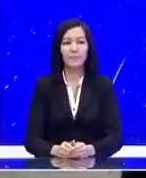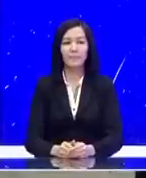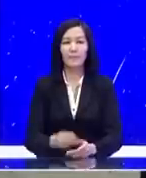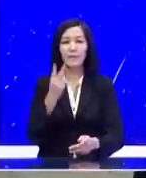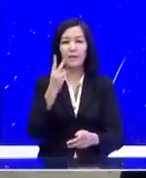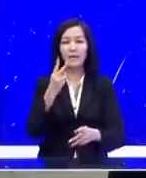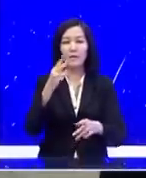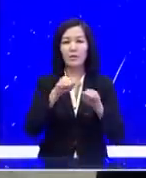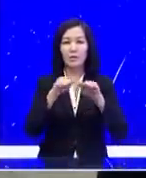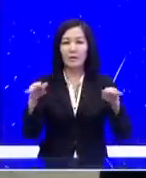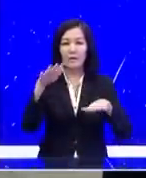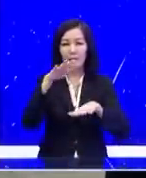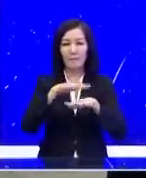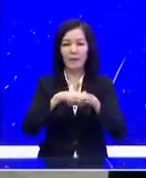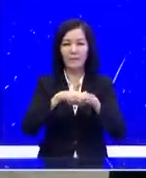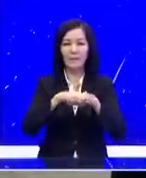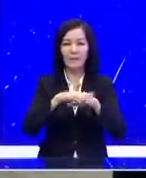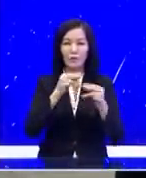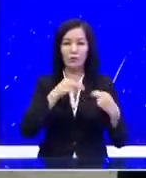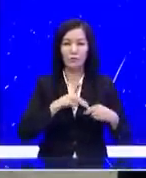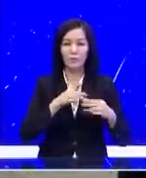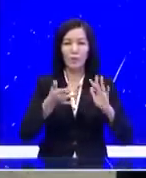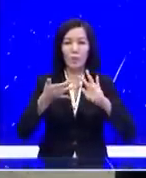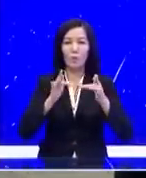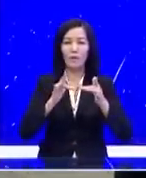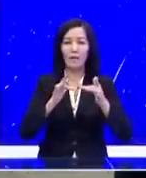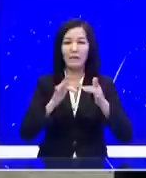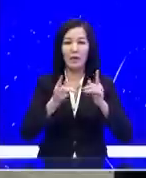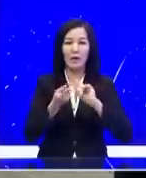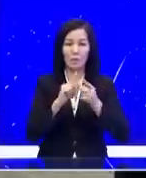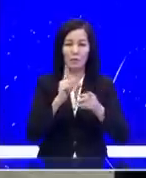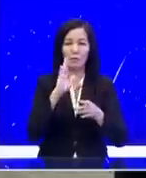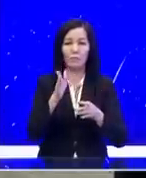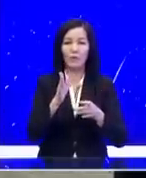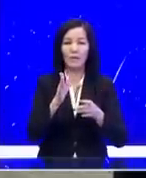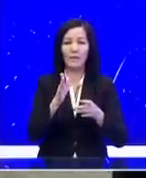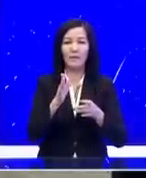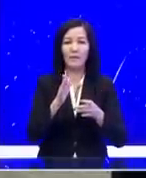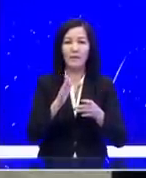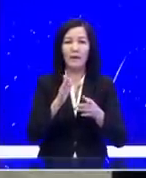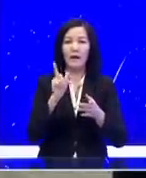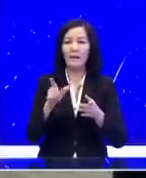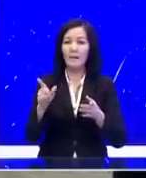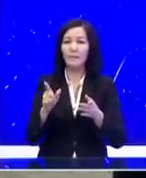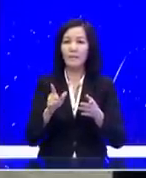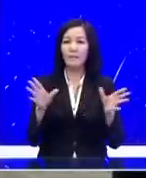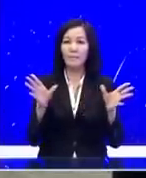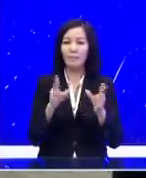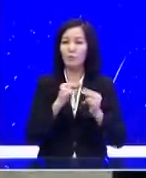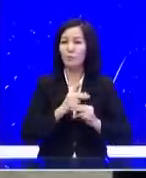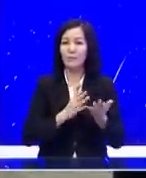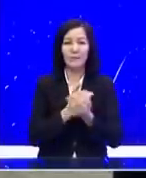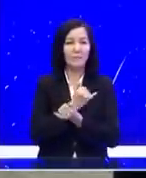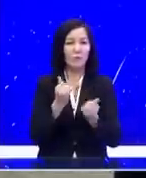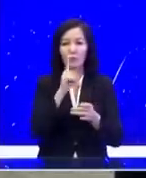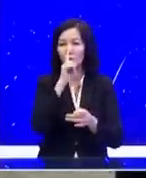Екінші деңгейлік банктердің жұмысы онлайн режиміне көшеді. Олар жаңағы клиенттермен енді жұмыс жасамайды. Тек